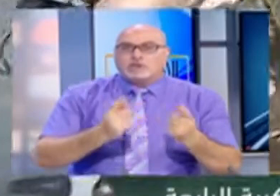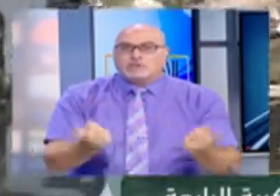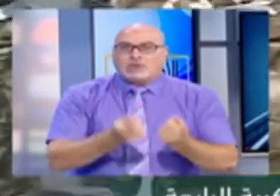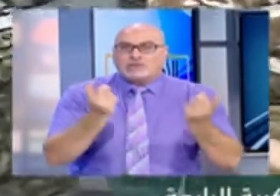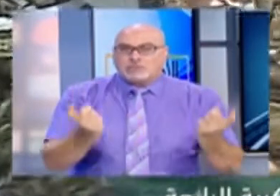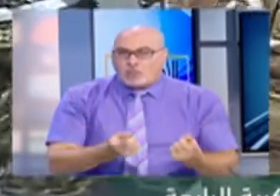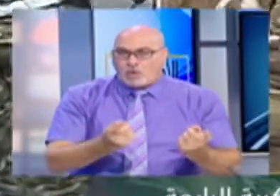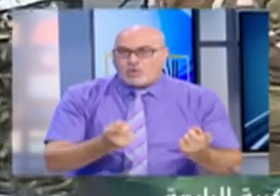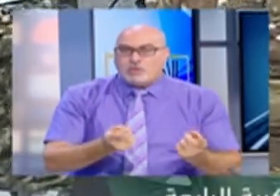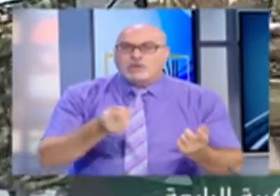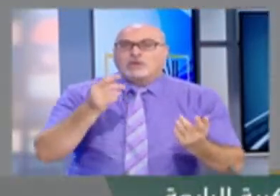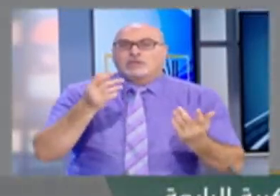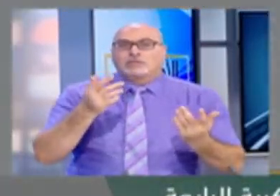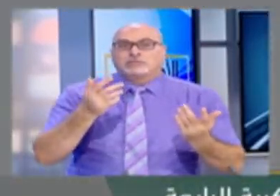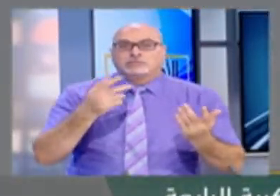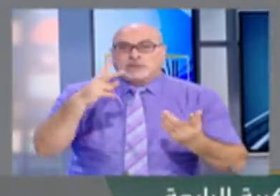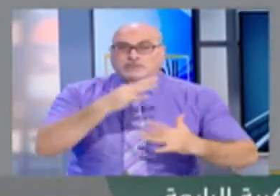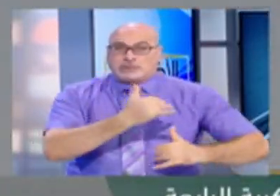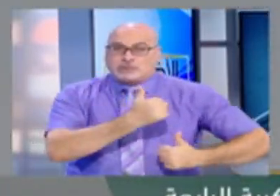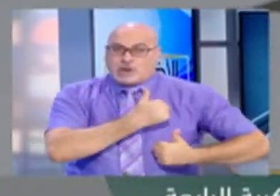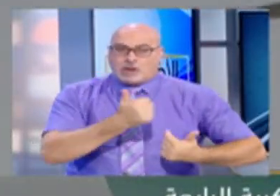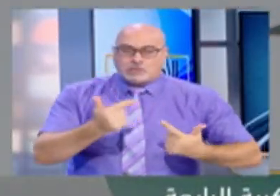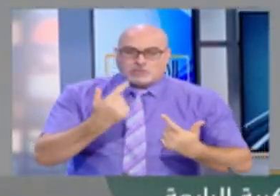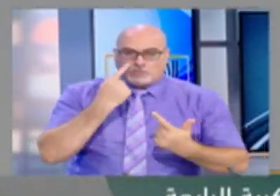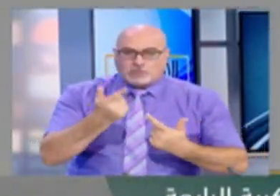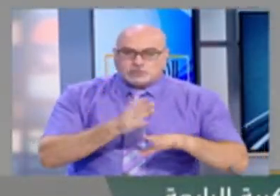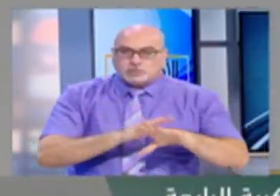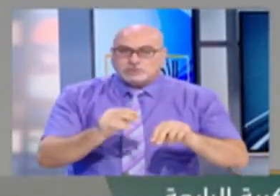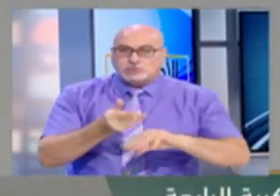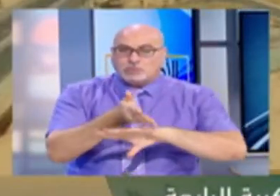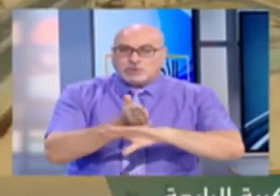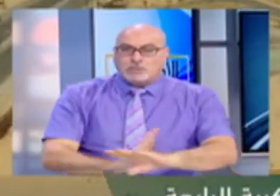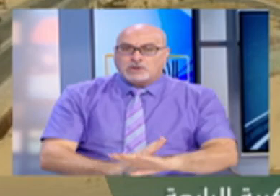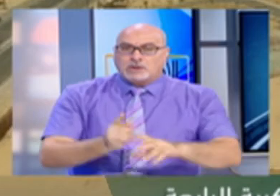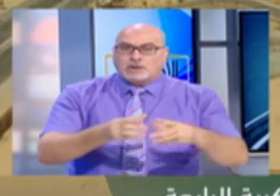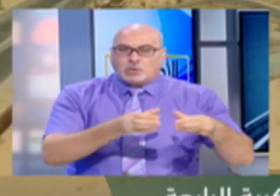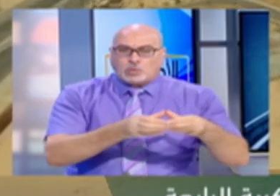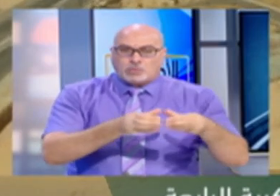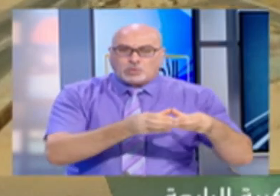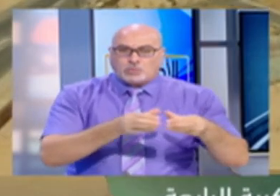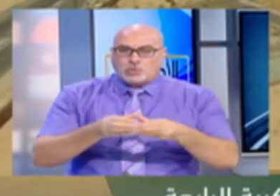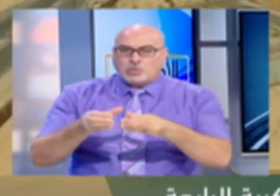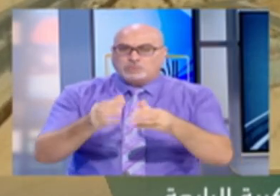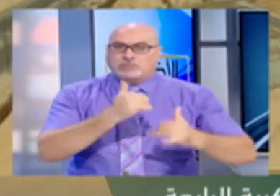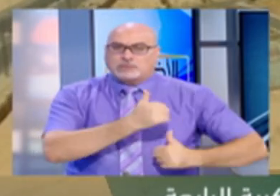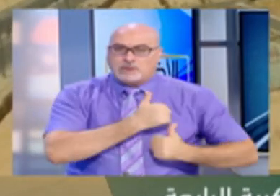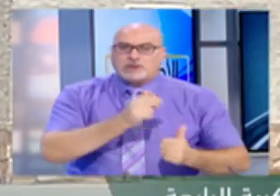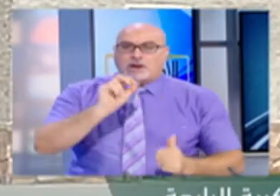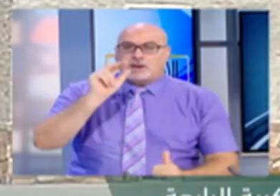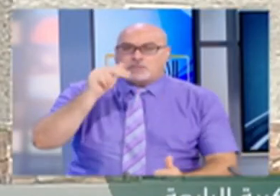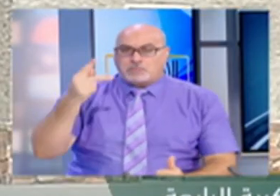تعلق بالوقوف على مدى الجاهزية العملياتية لوحدات الجيش الوطني